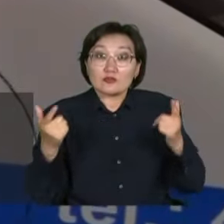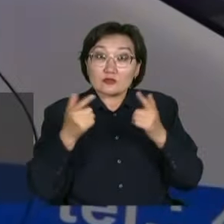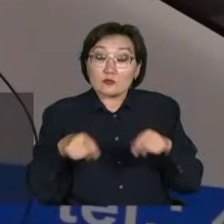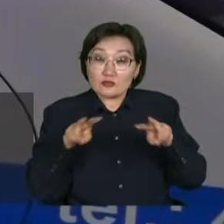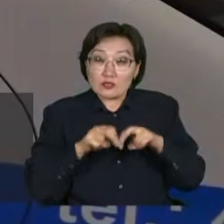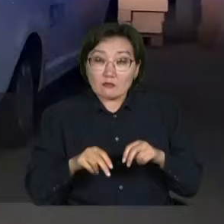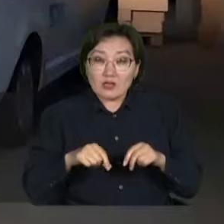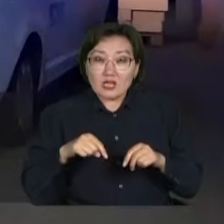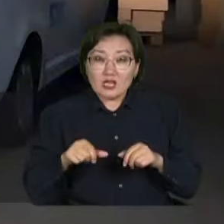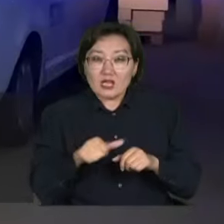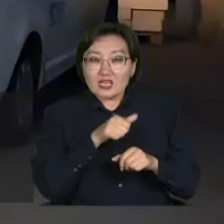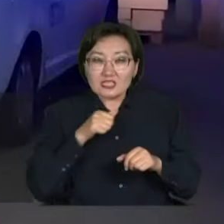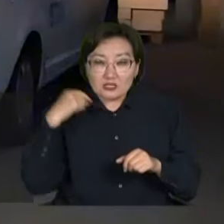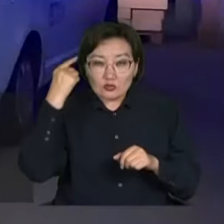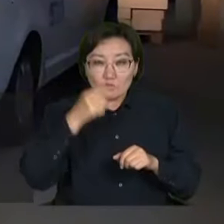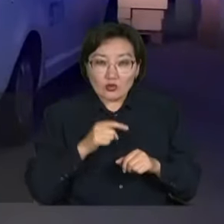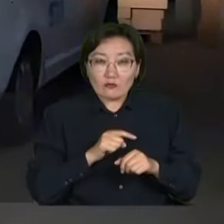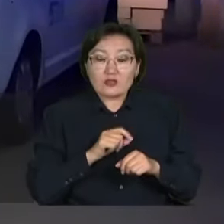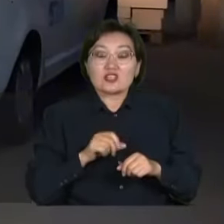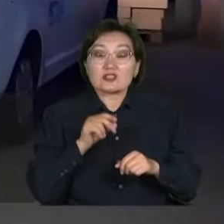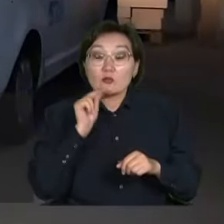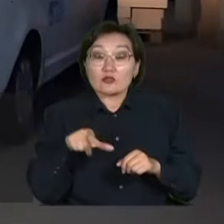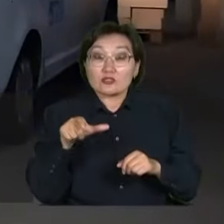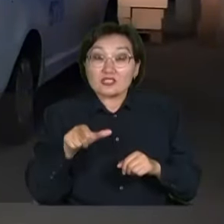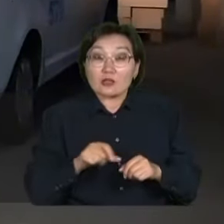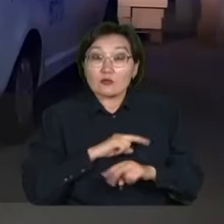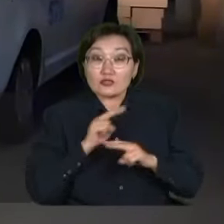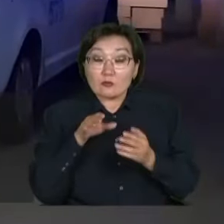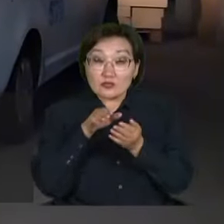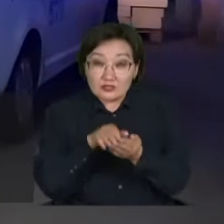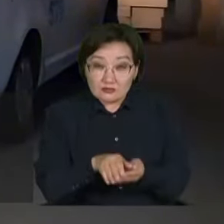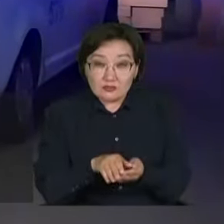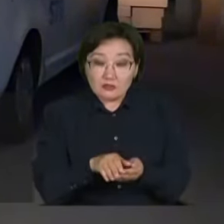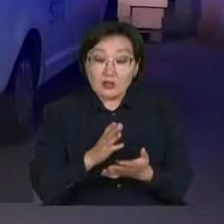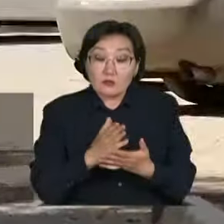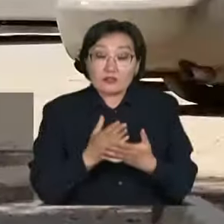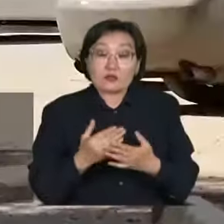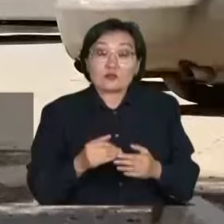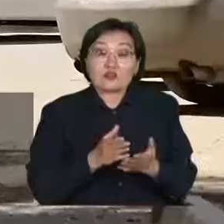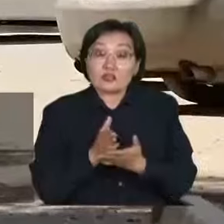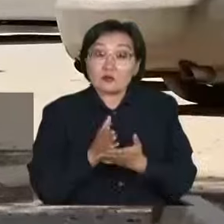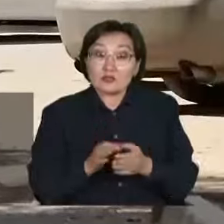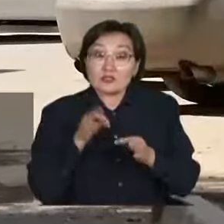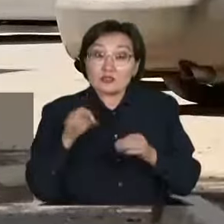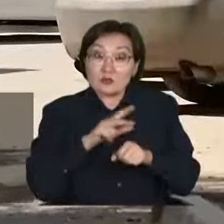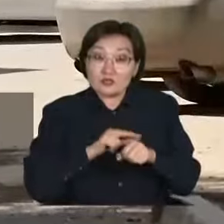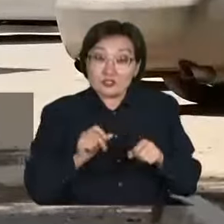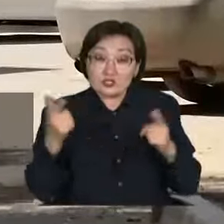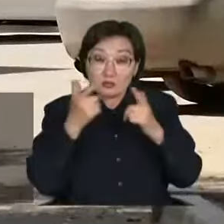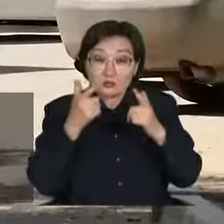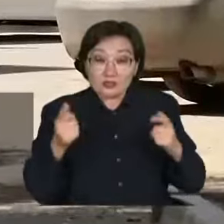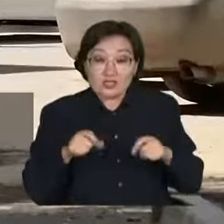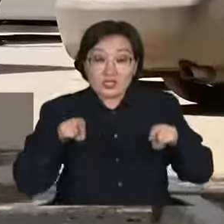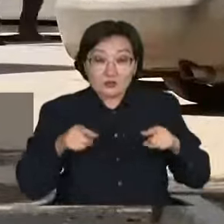голову жертве и закопали труп. Погибший несколько дней числился пропавшим без вести. При службе региональной полиции сообщили